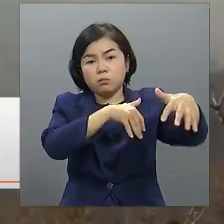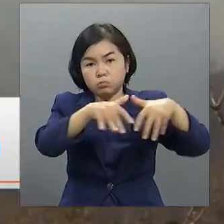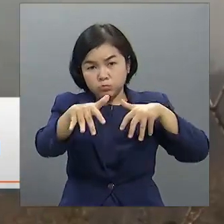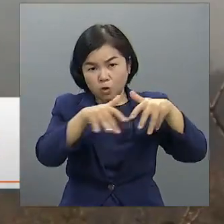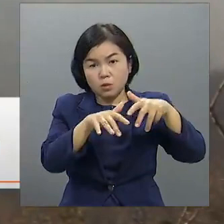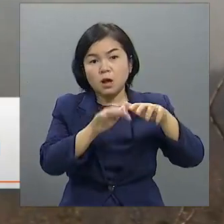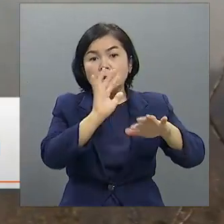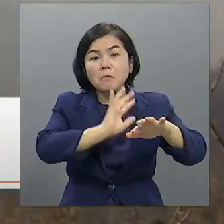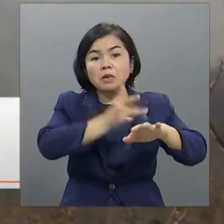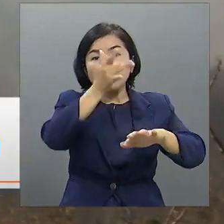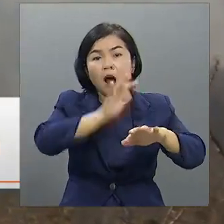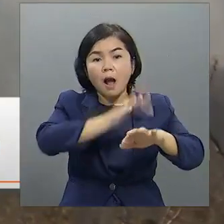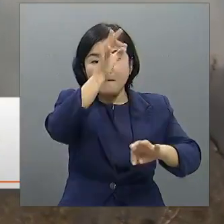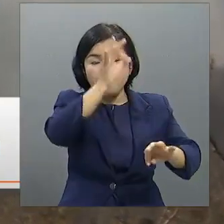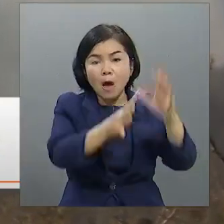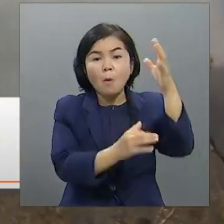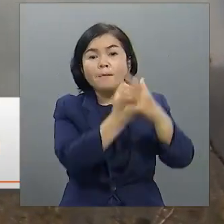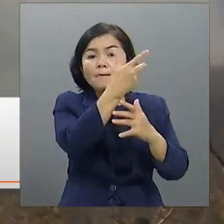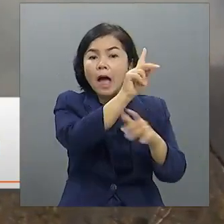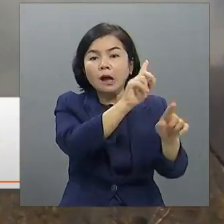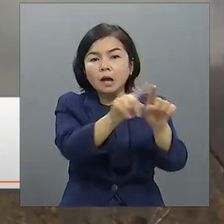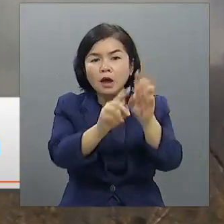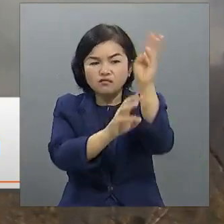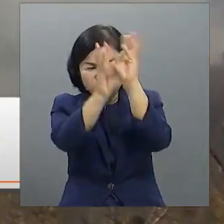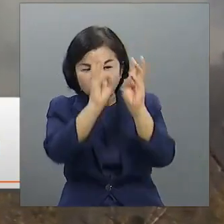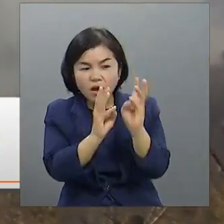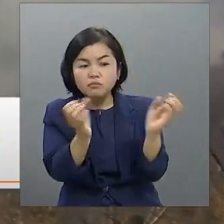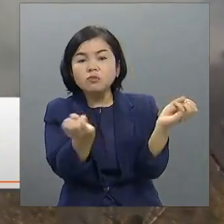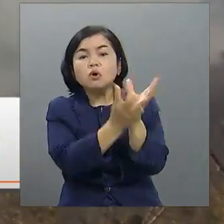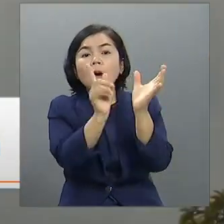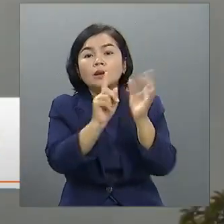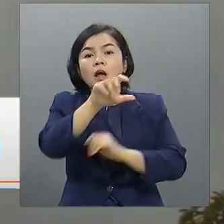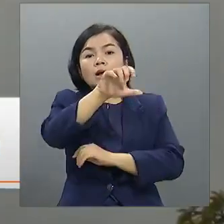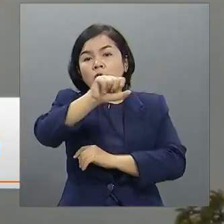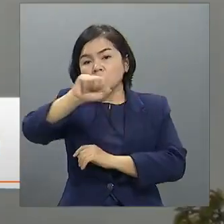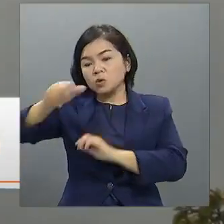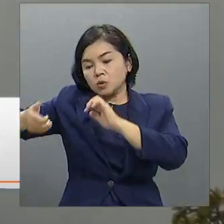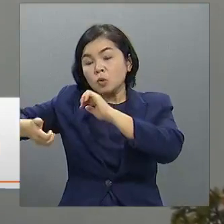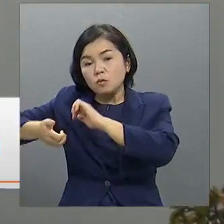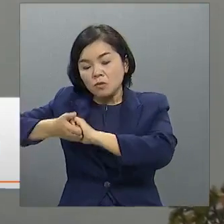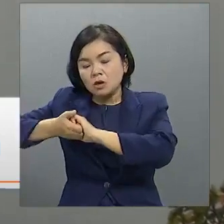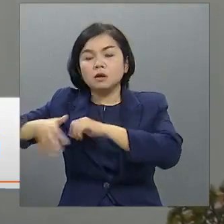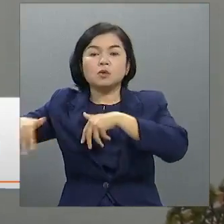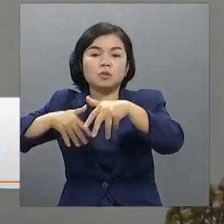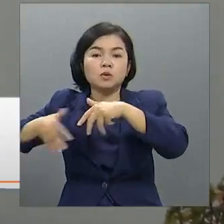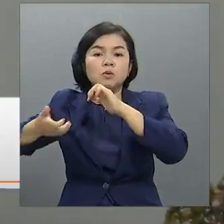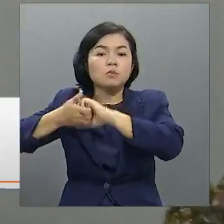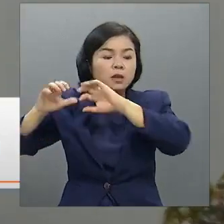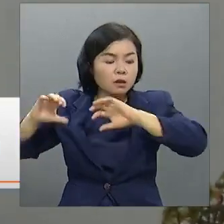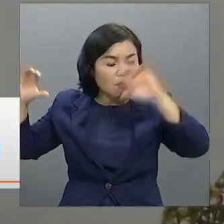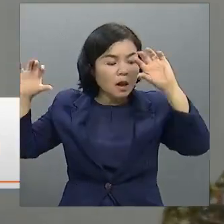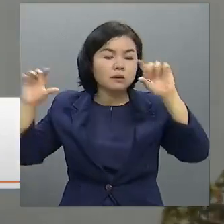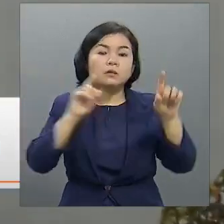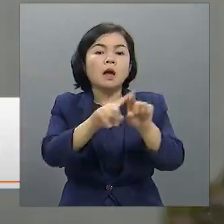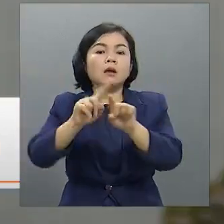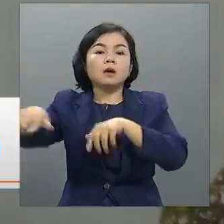บจึงมองว่าการแก้ปัญหานั้นต้องอาศัยการบูรณาการทำงานร่วมกันทั้งภาครัฐภาคเอกชนและภาคประชาชนค่ะ ต้